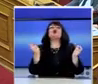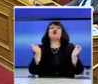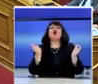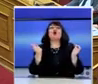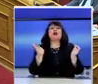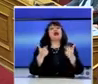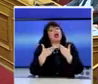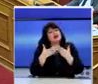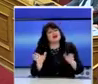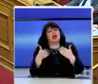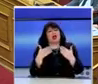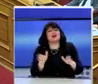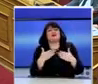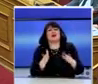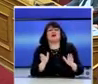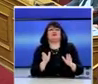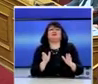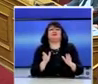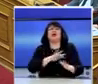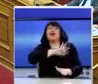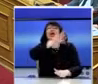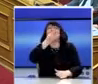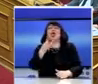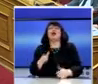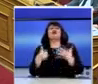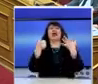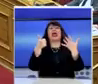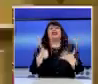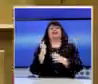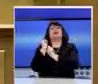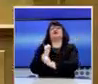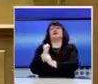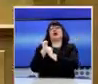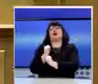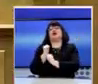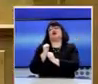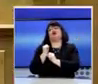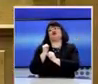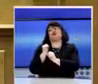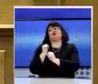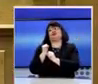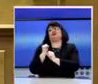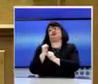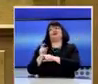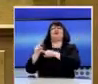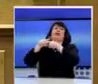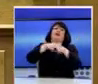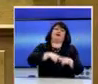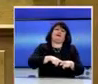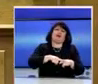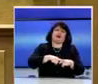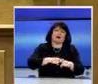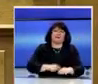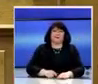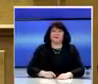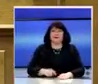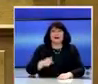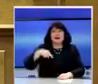θα μείνουν κλειστά μέχρι τα Θεοφάνεια. Μια μέρα μετά ο ίδιος